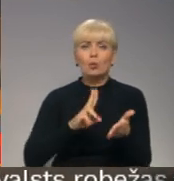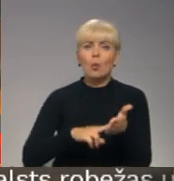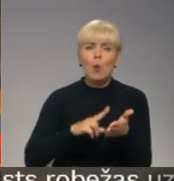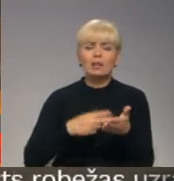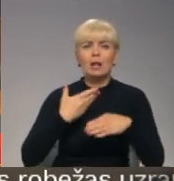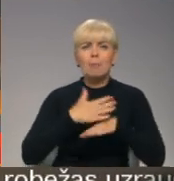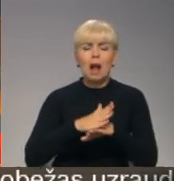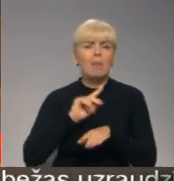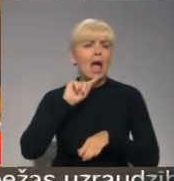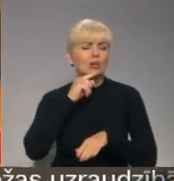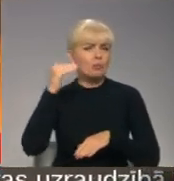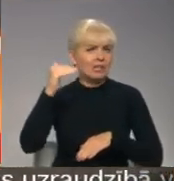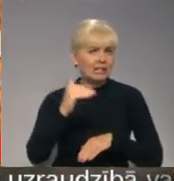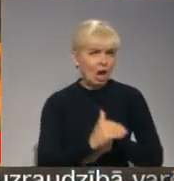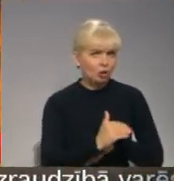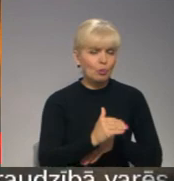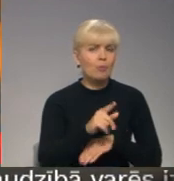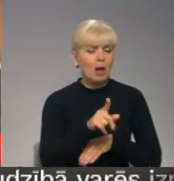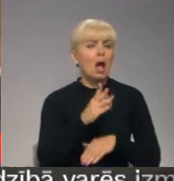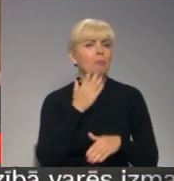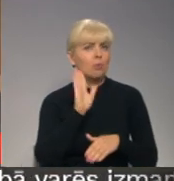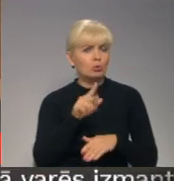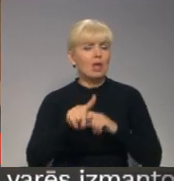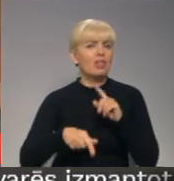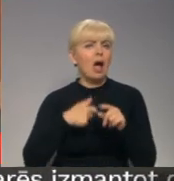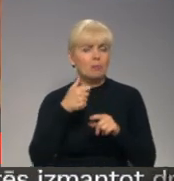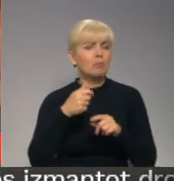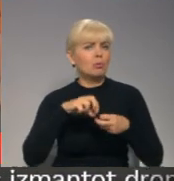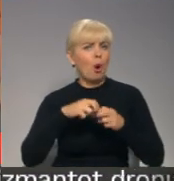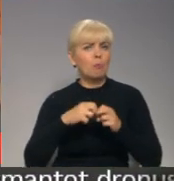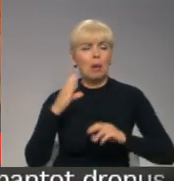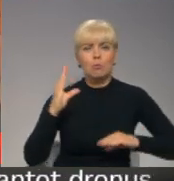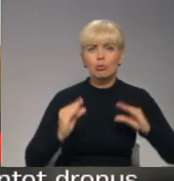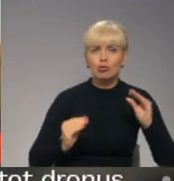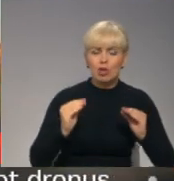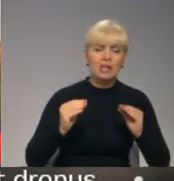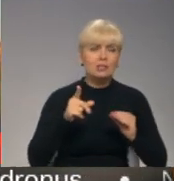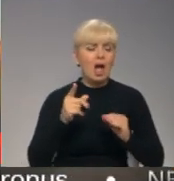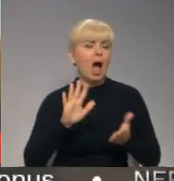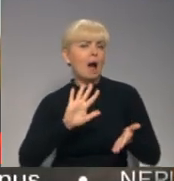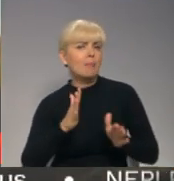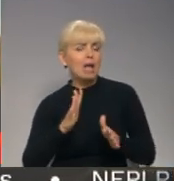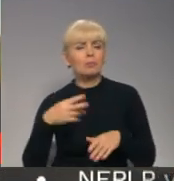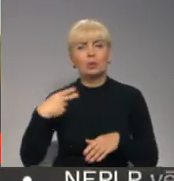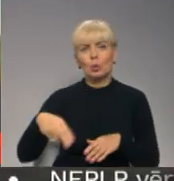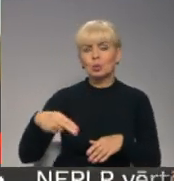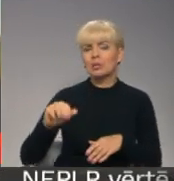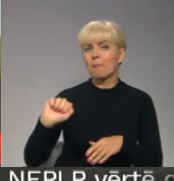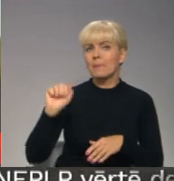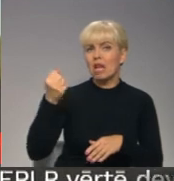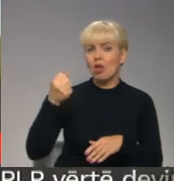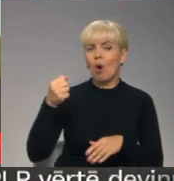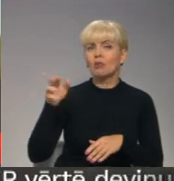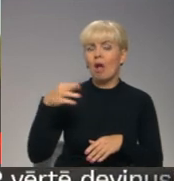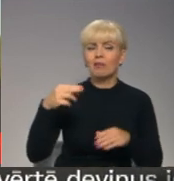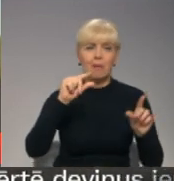pārdēles un ekonomiskā krituma dēļ izaicinoši būšot nākamā gada budžets. Un jau tagad tiek prognozēts, ka tas būs ap 20 miljoniem